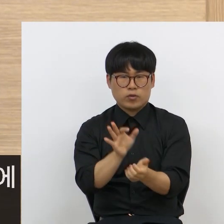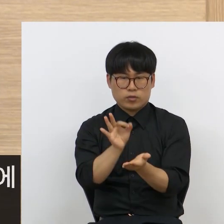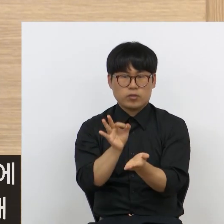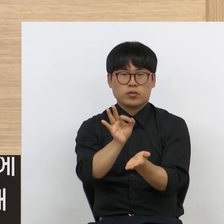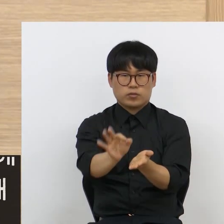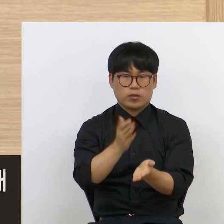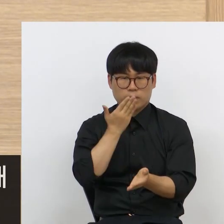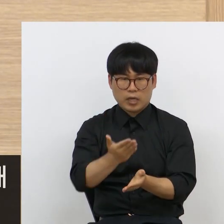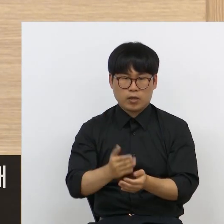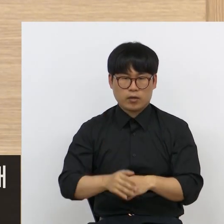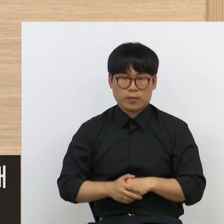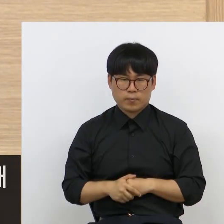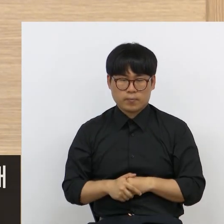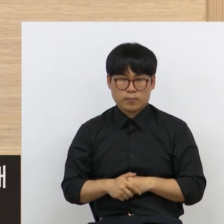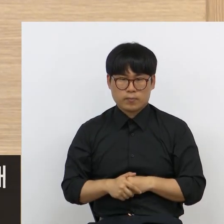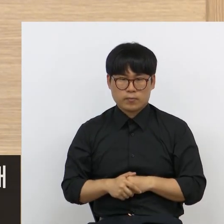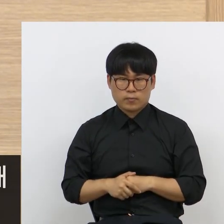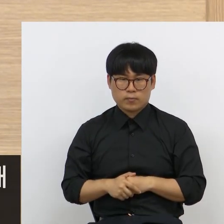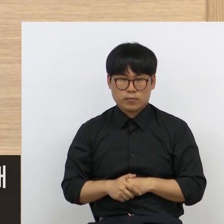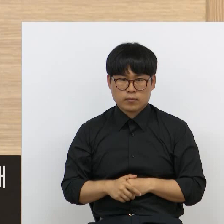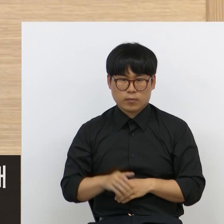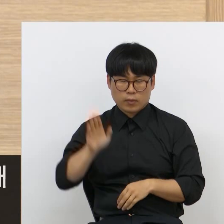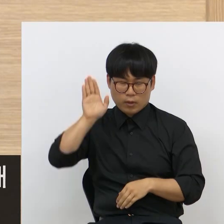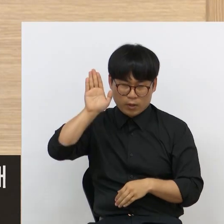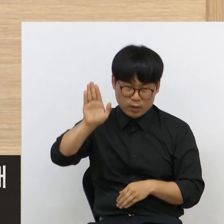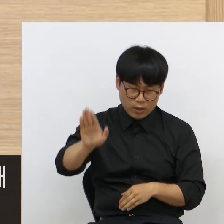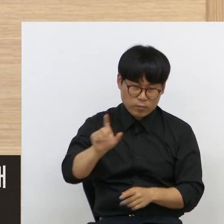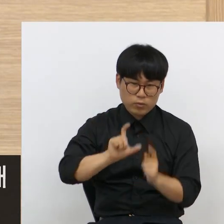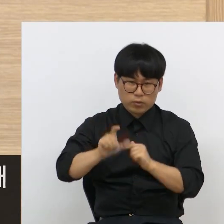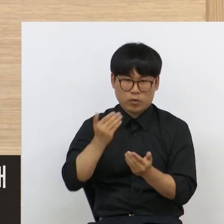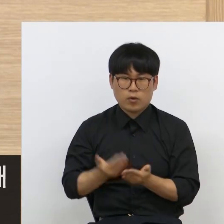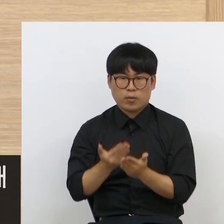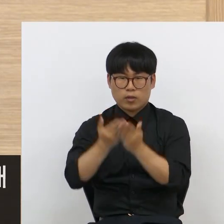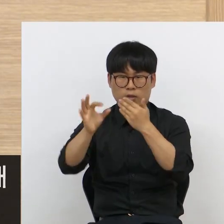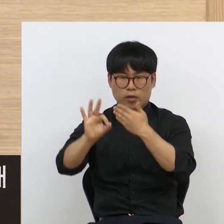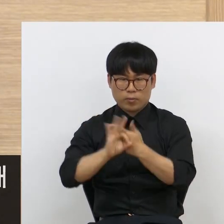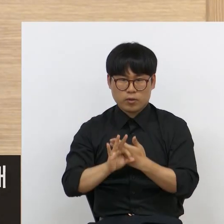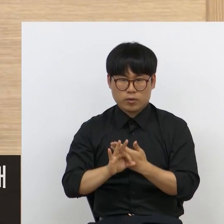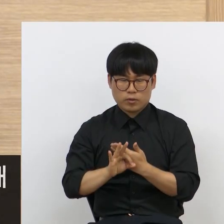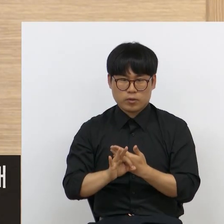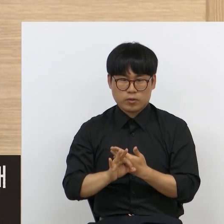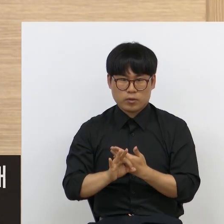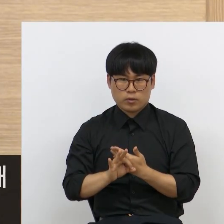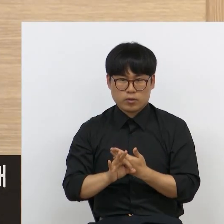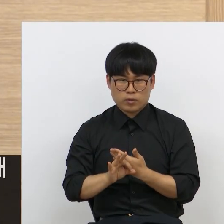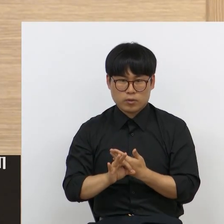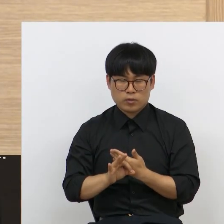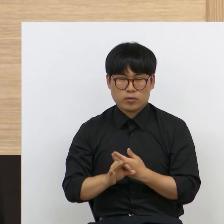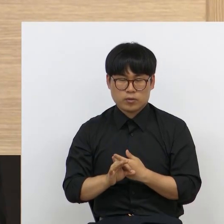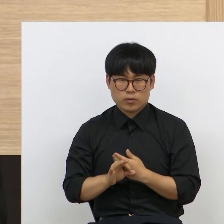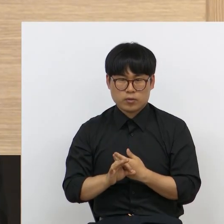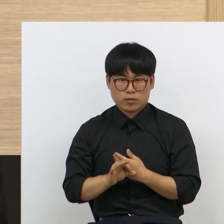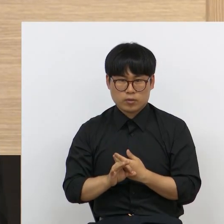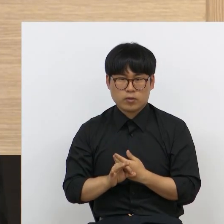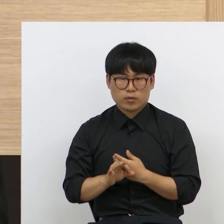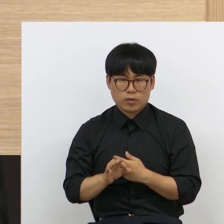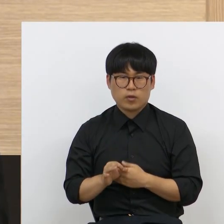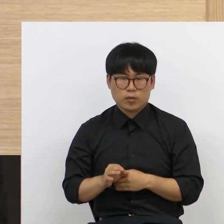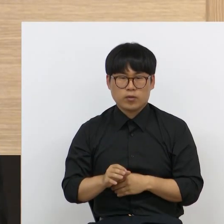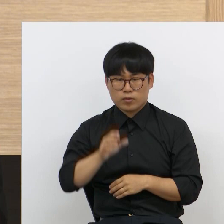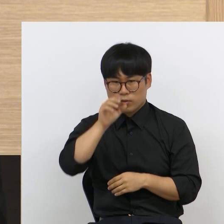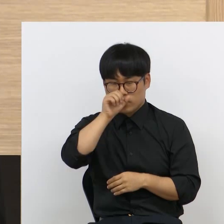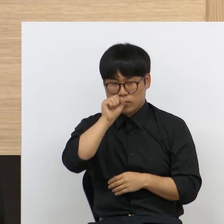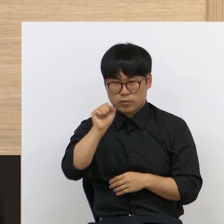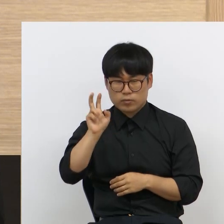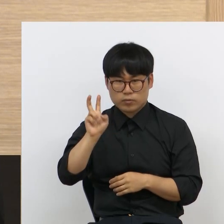인공화호나 이런 것들이 앞으로 점점 발달이 되는 대상이 넓어지는 그런 기준에 속합니다.